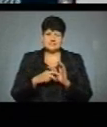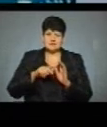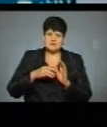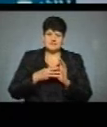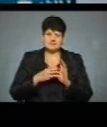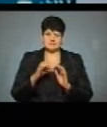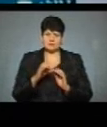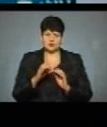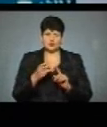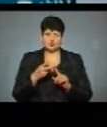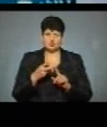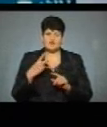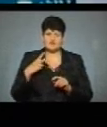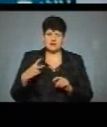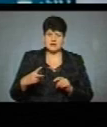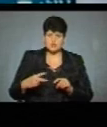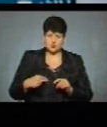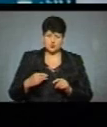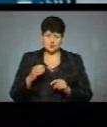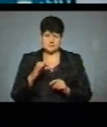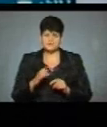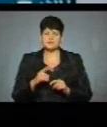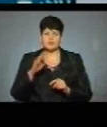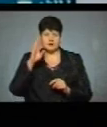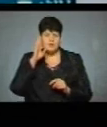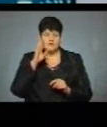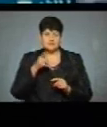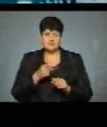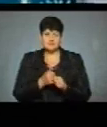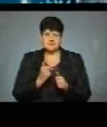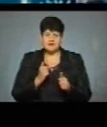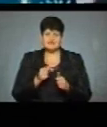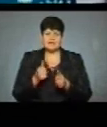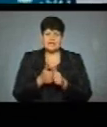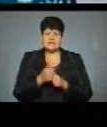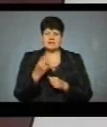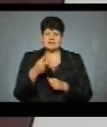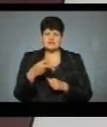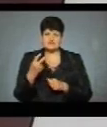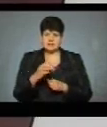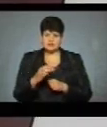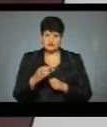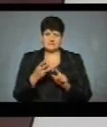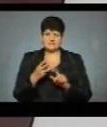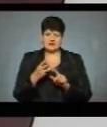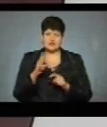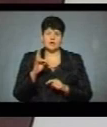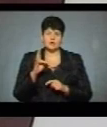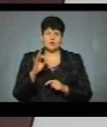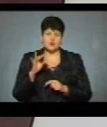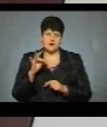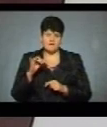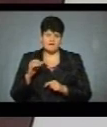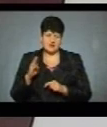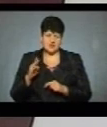секунди. Другий – француз Кантен Фійон Майє. Його відставання від лідера – 22 секунди. Третє місце у норвежця Ветле